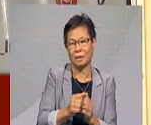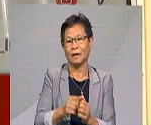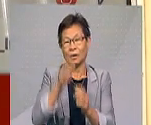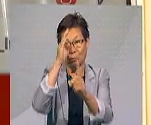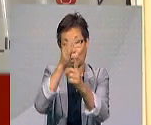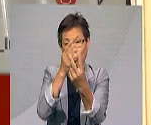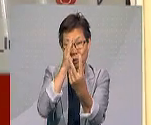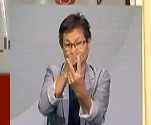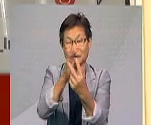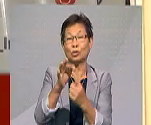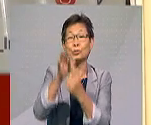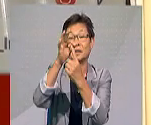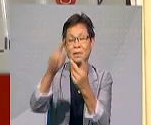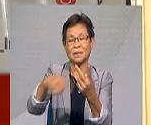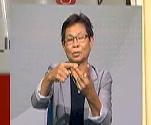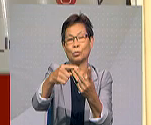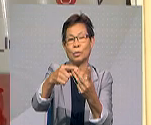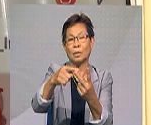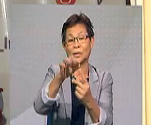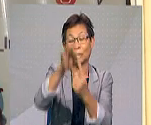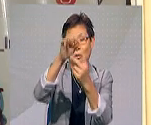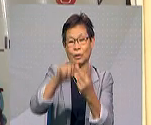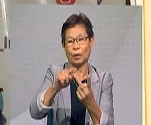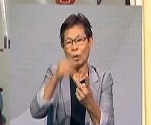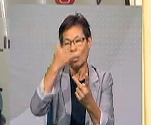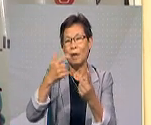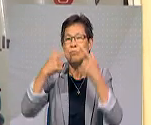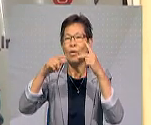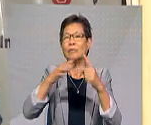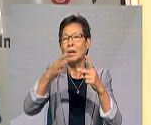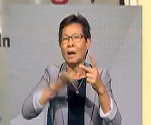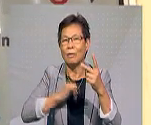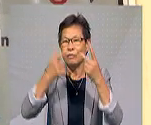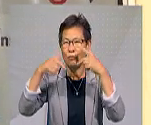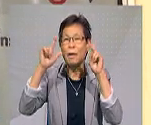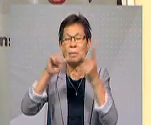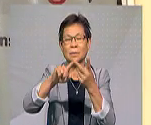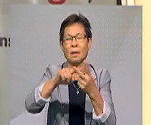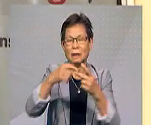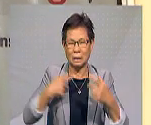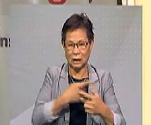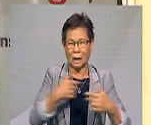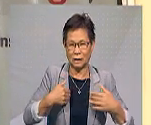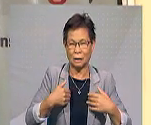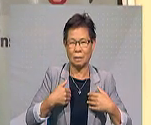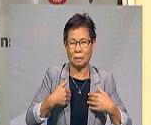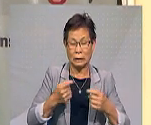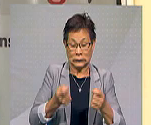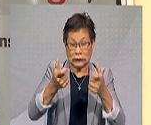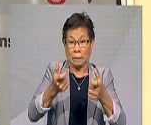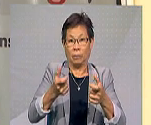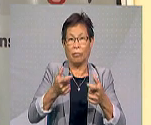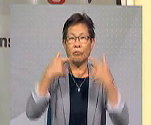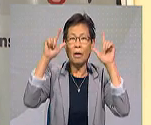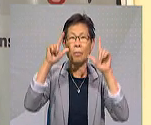Maknanya satu kelainan dan juga satu lagi kenapa nenek aku still famous. Sebab kita ada banyak orang-orang yang still famous. Tapi kalau